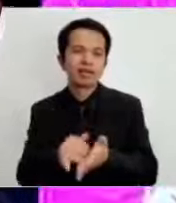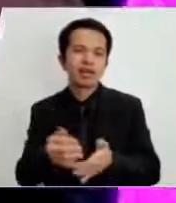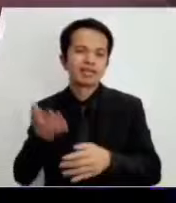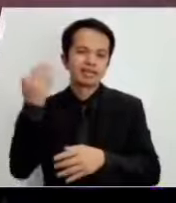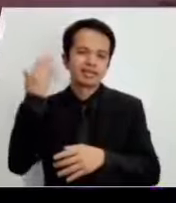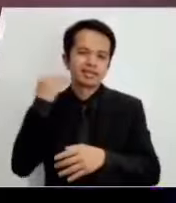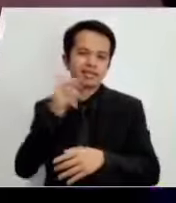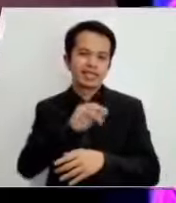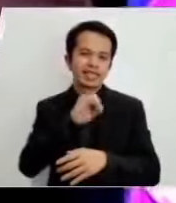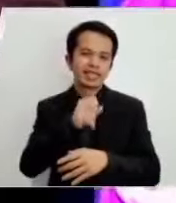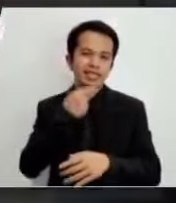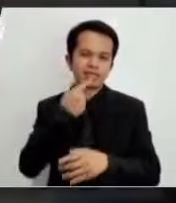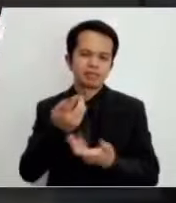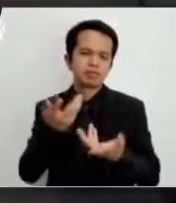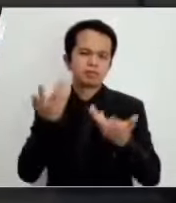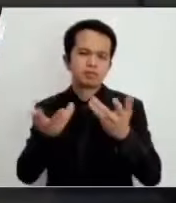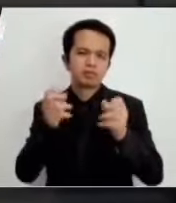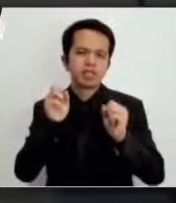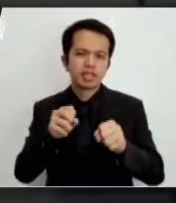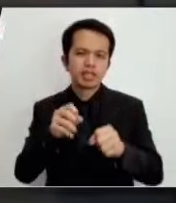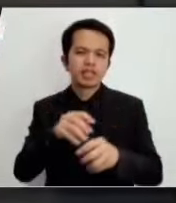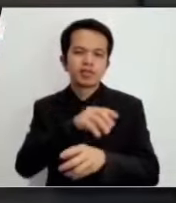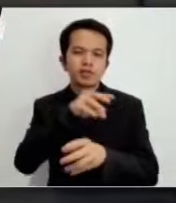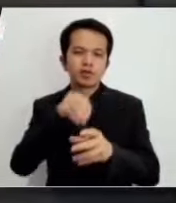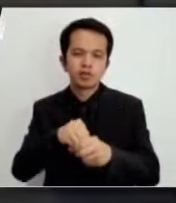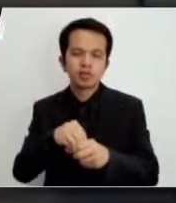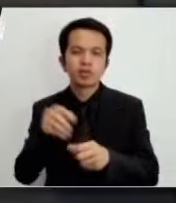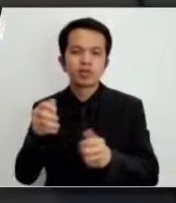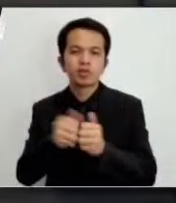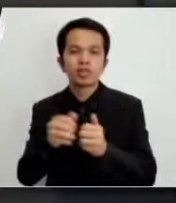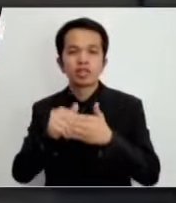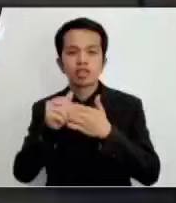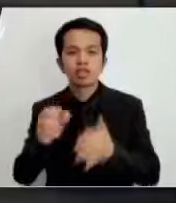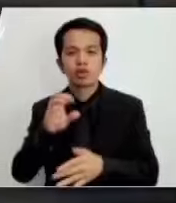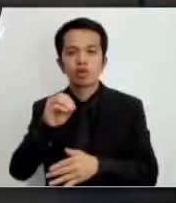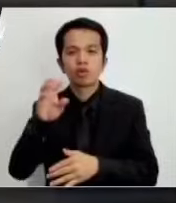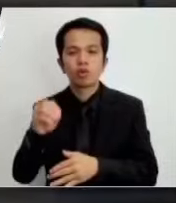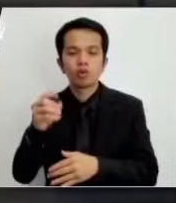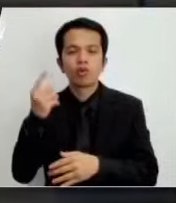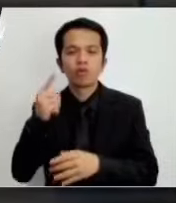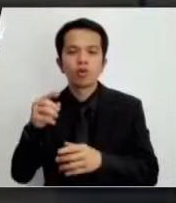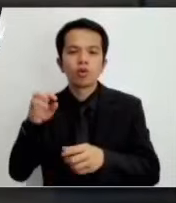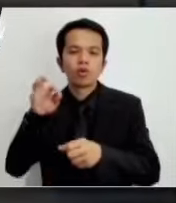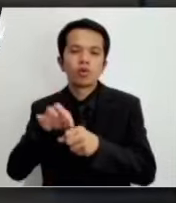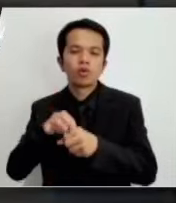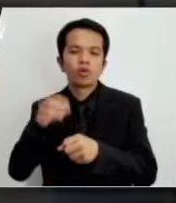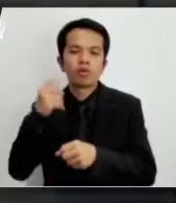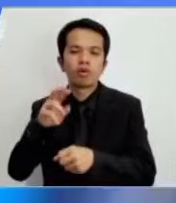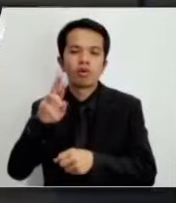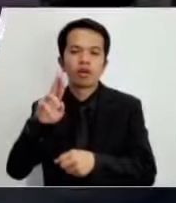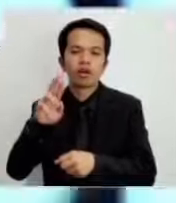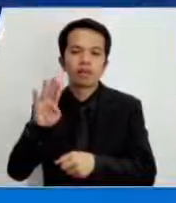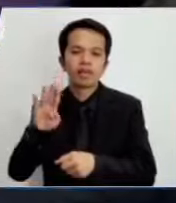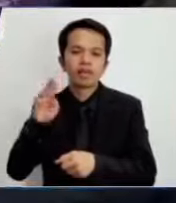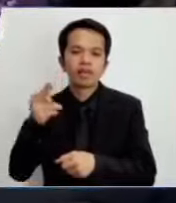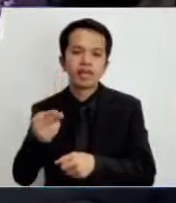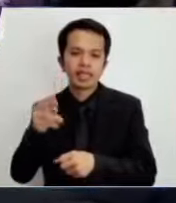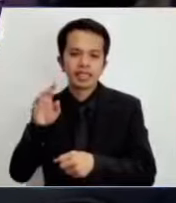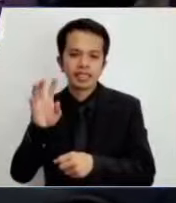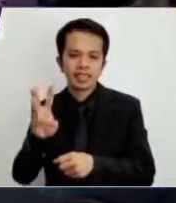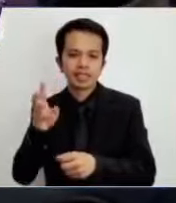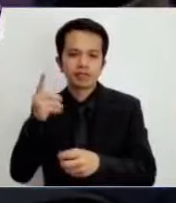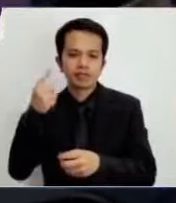na posibleng makasama nila ni Senate Minority Leader Coco Pimentel sa pagboto kontra sa RBH 6 ang ilang taga-mayorya. Nung simula